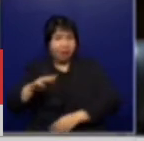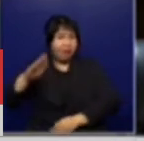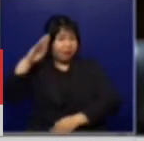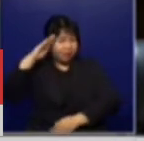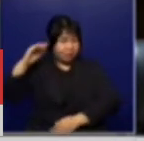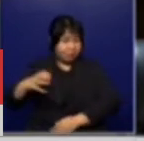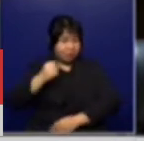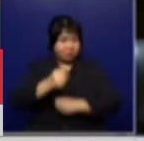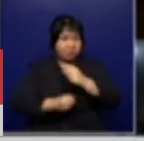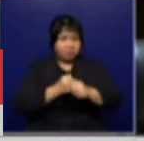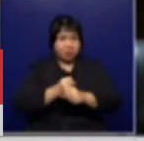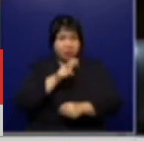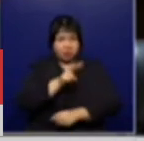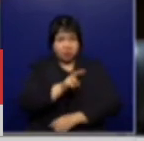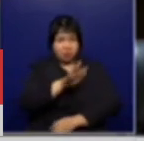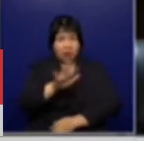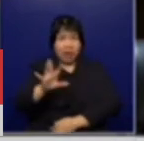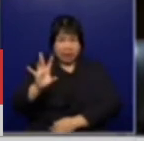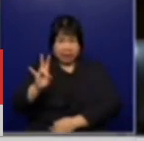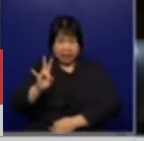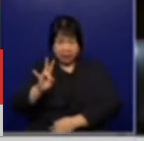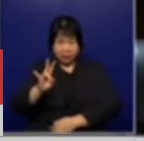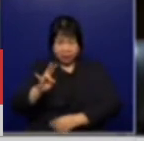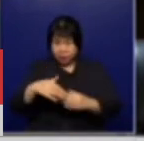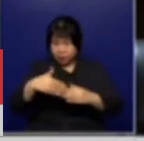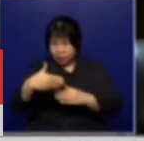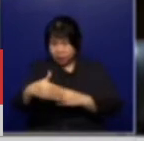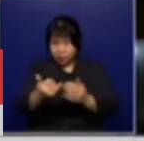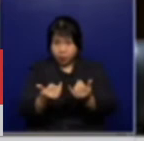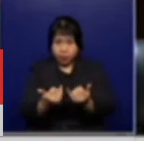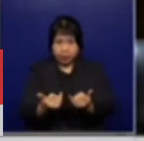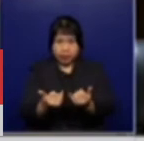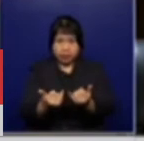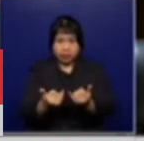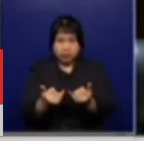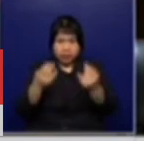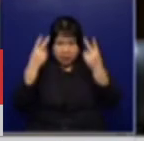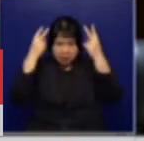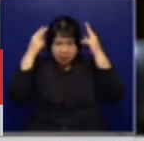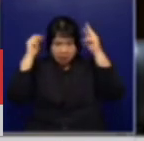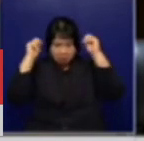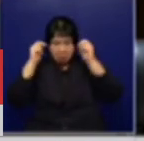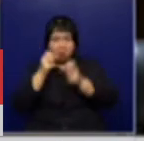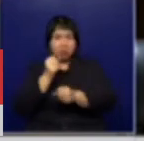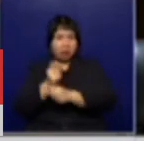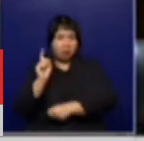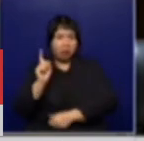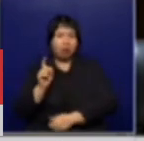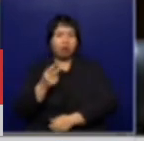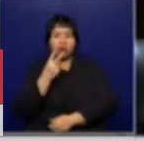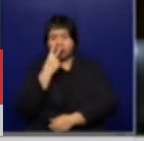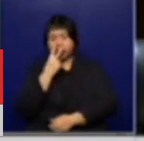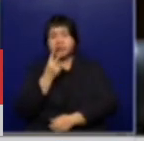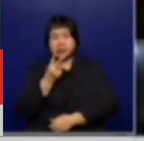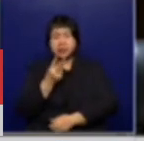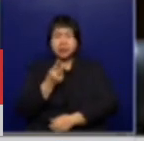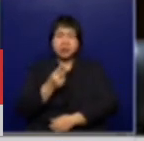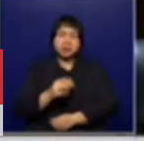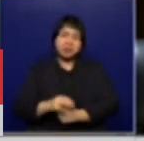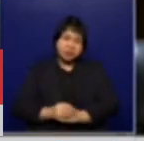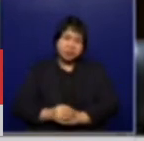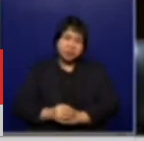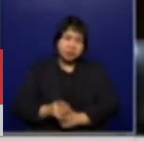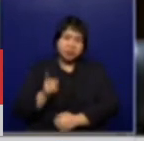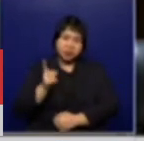ในปี2557จนถึงวันนี้ค่ะพลเอกประยุทธ์ได้แสดงให้เห็นเป็นที่ประจักษ์แล้วค่ะว่าบริห